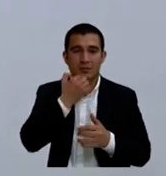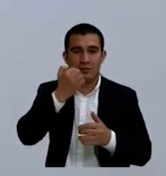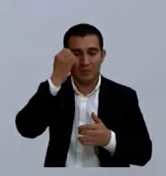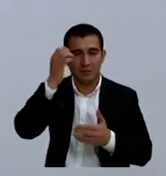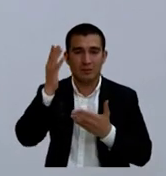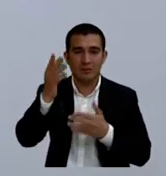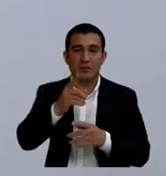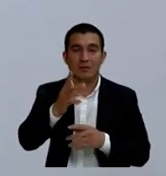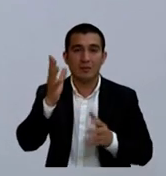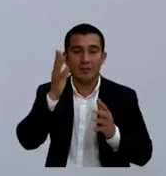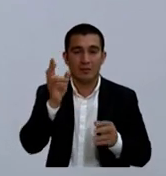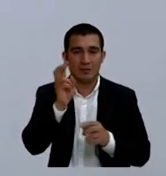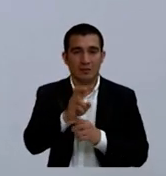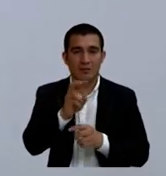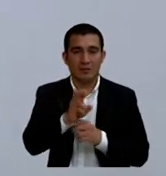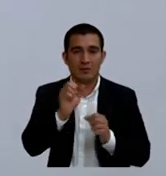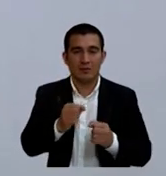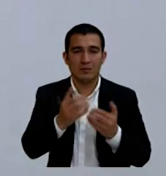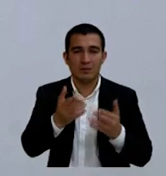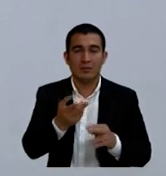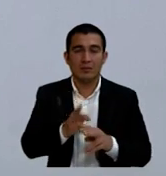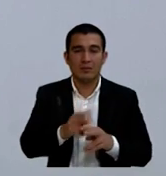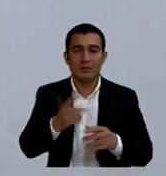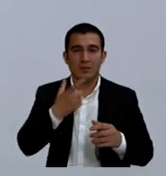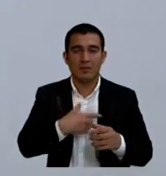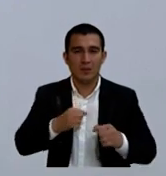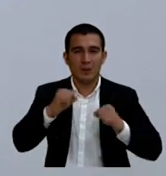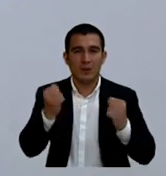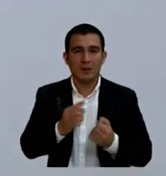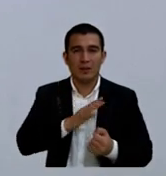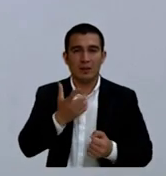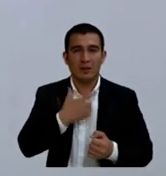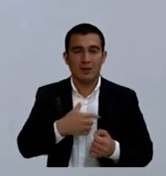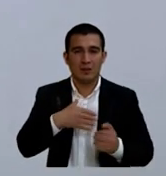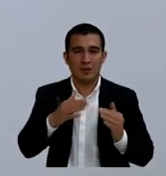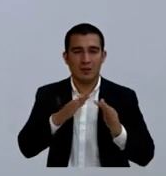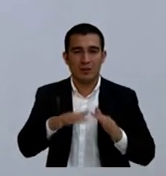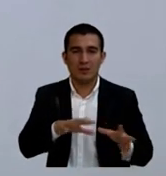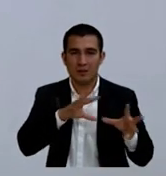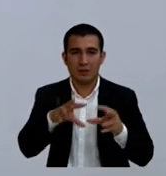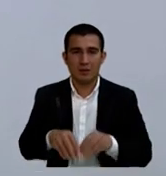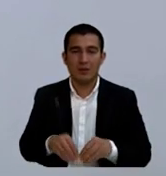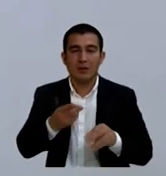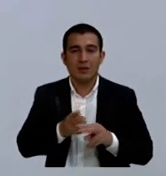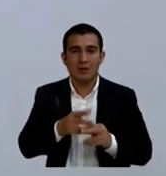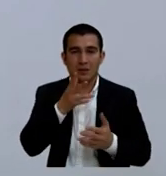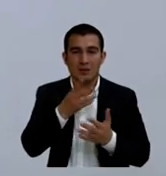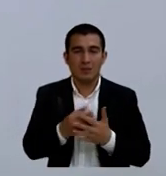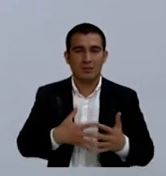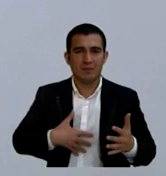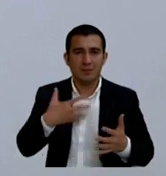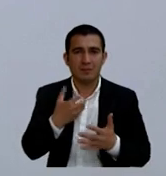hajga borgunu, shu on sovmagan to'shagingga qayt. Hayotni sev, to'yib va